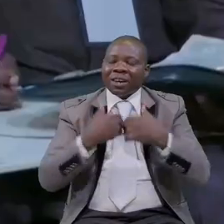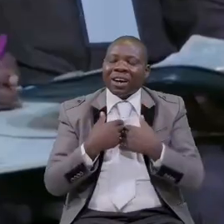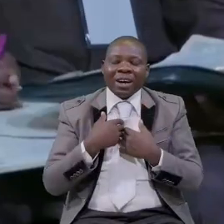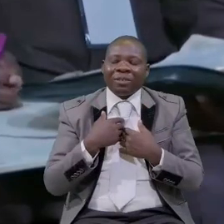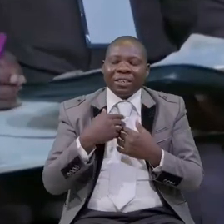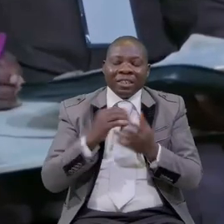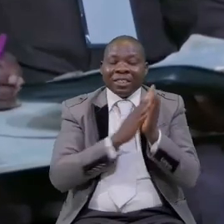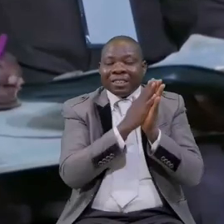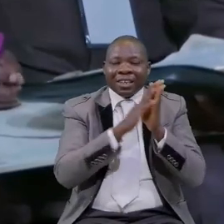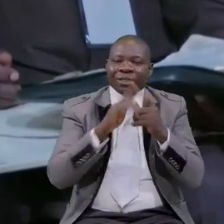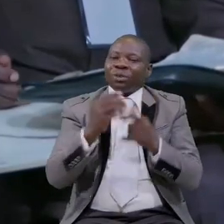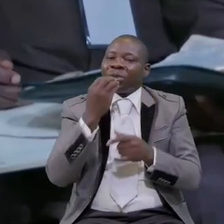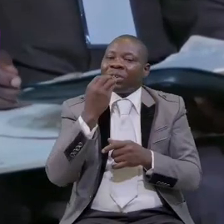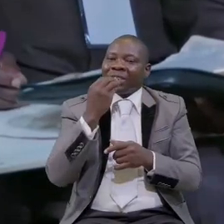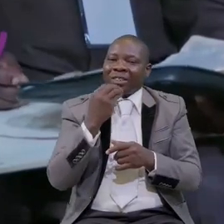d'appétit.